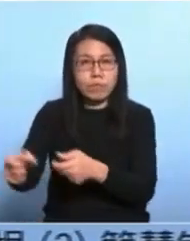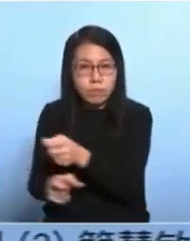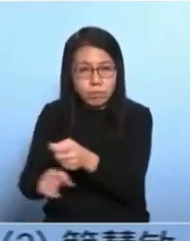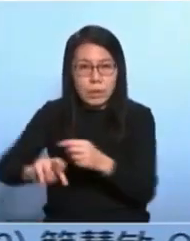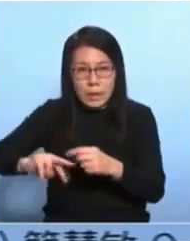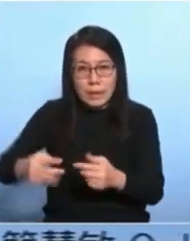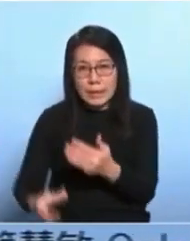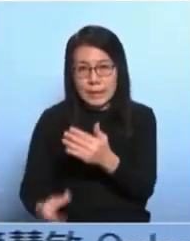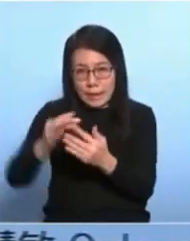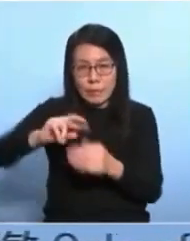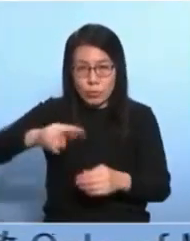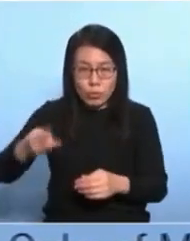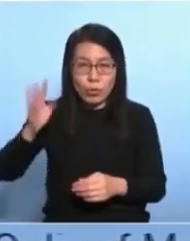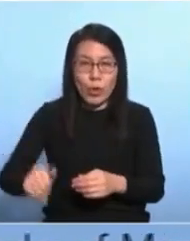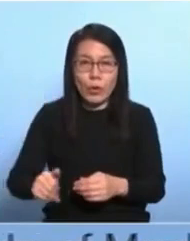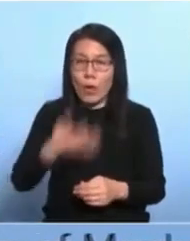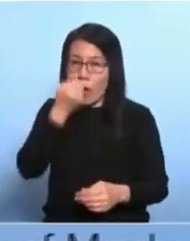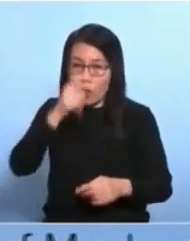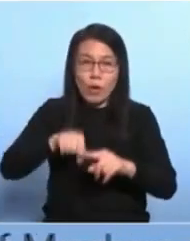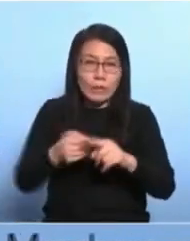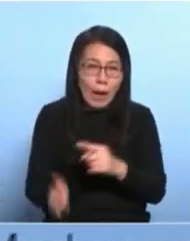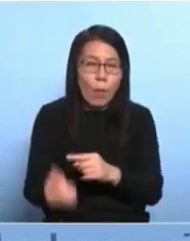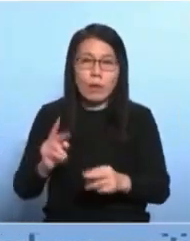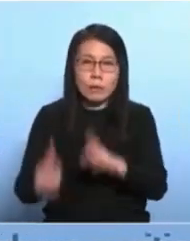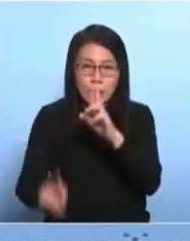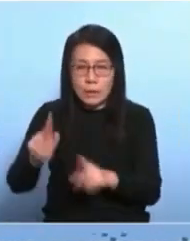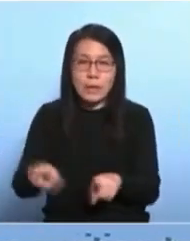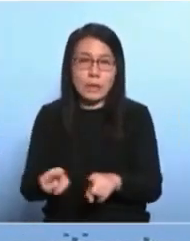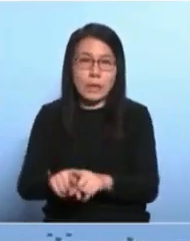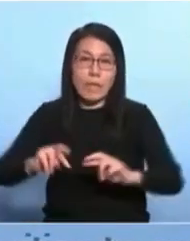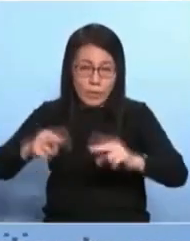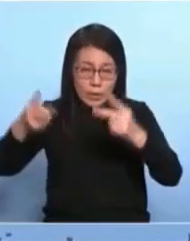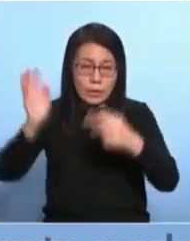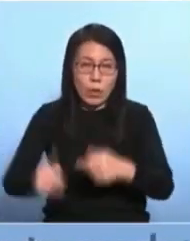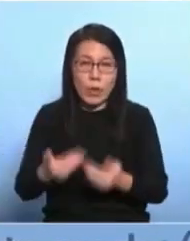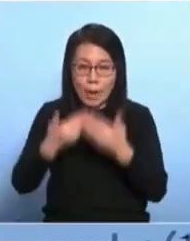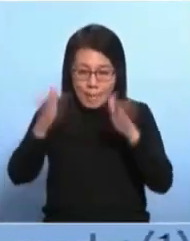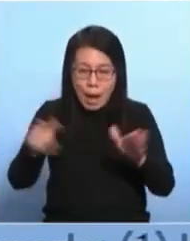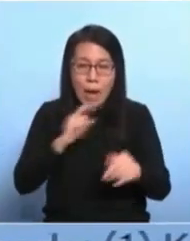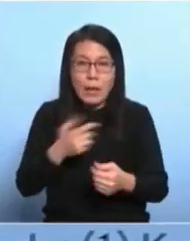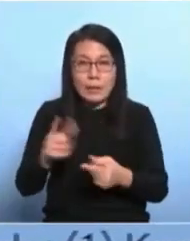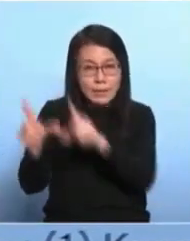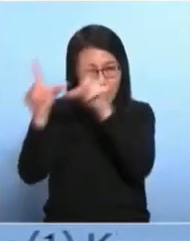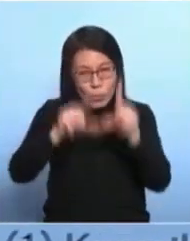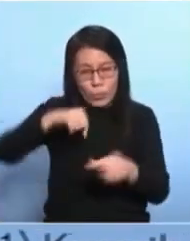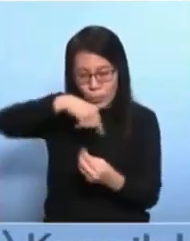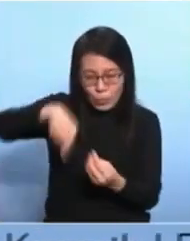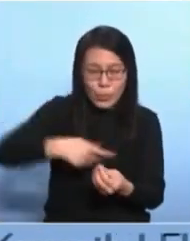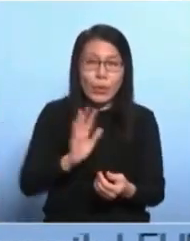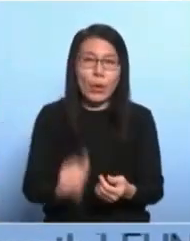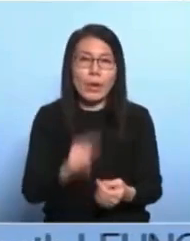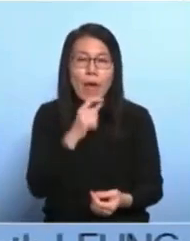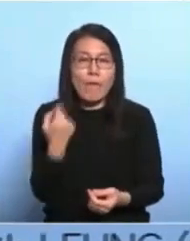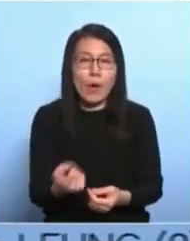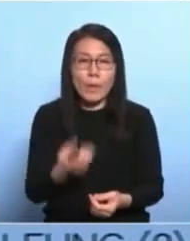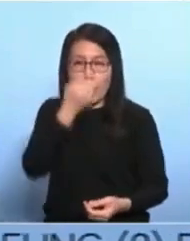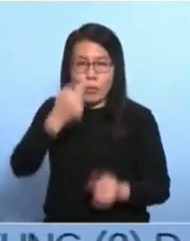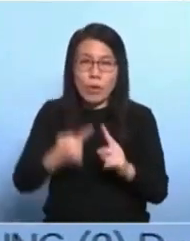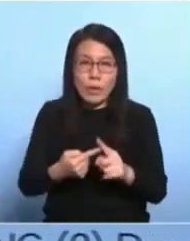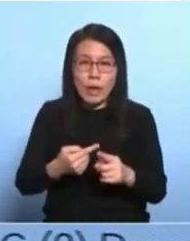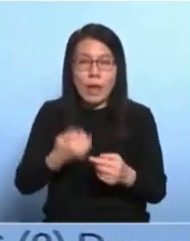轉型，做到香港和大灣區和其他城市共同發展，和擴大香港生活圈，便利香港市民到